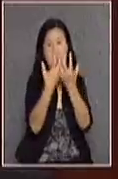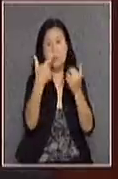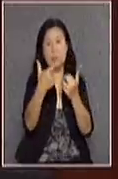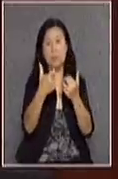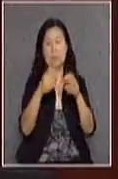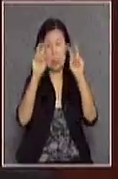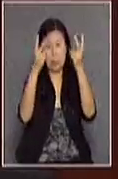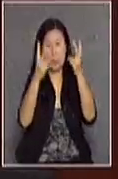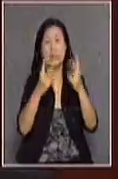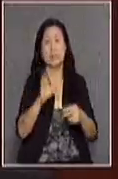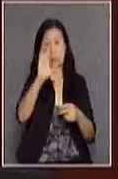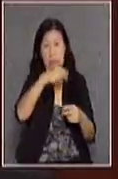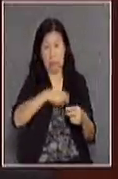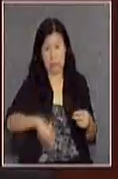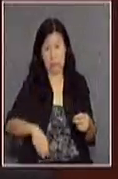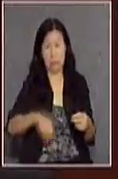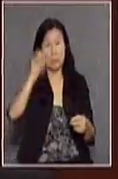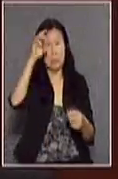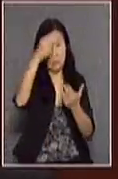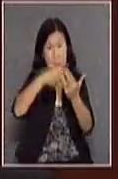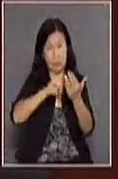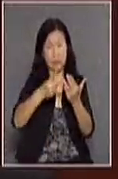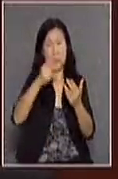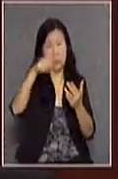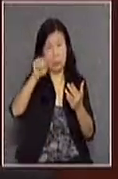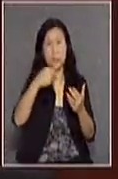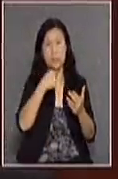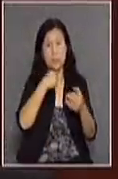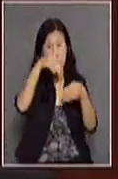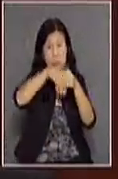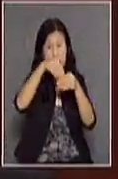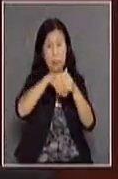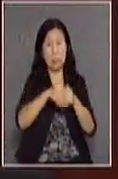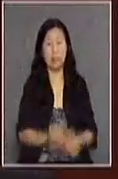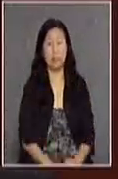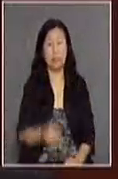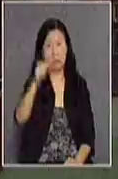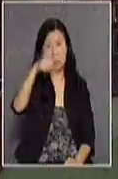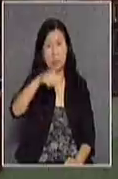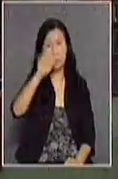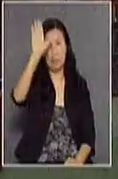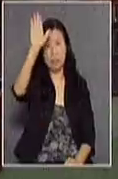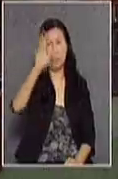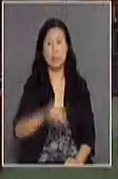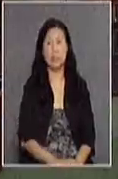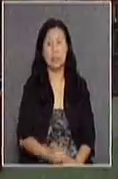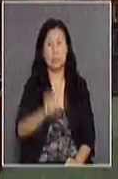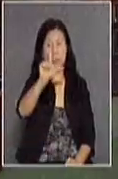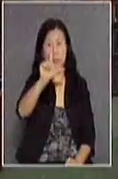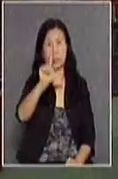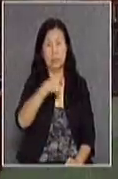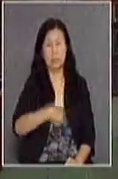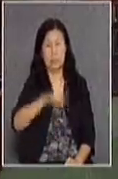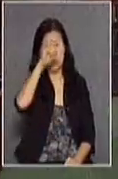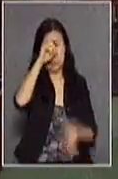待決議題是陳志全議員動議的修正案予以通過，現在付諸表決。贊成的請舉手。梁國雄議員要求記名表